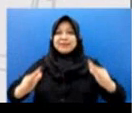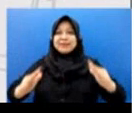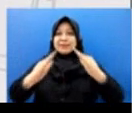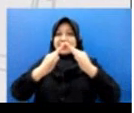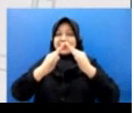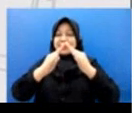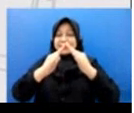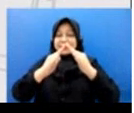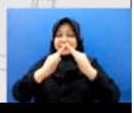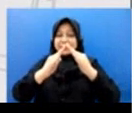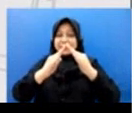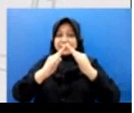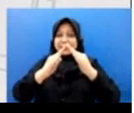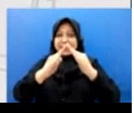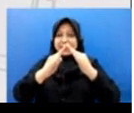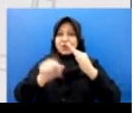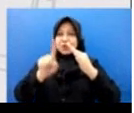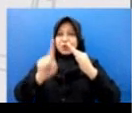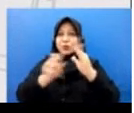piramida kebutuhan Maslow,